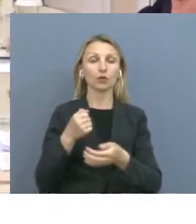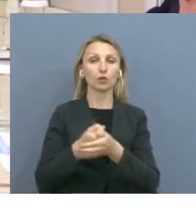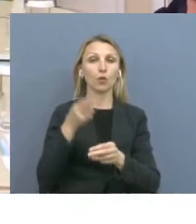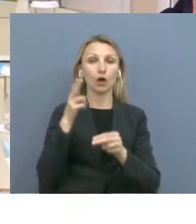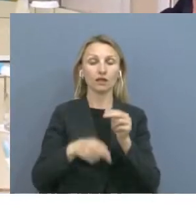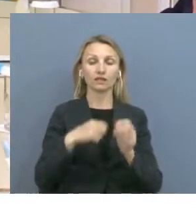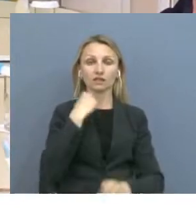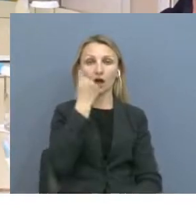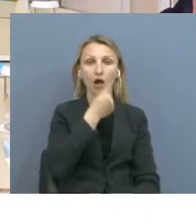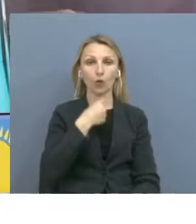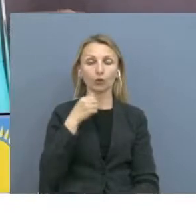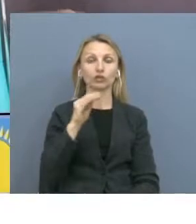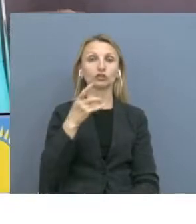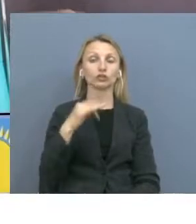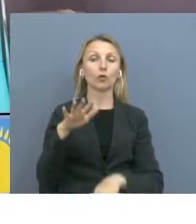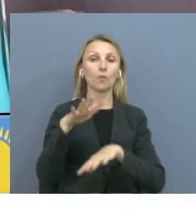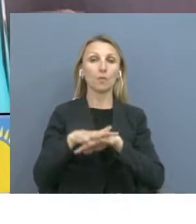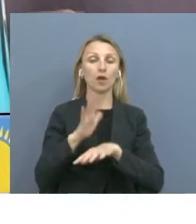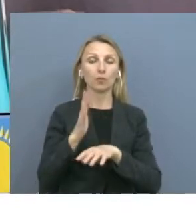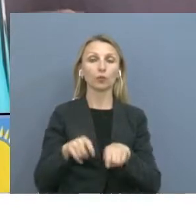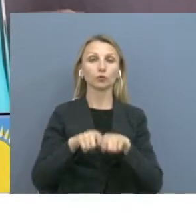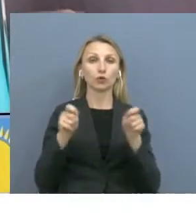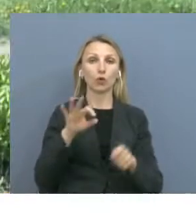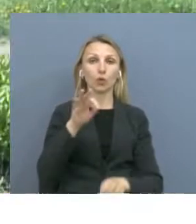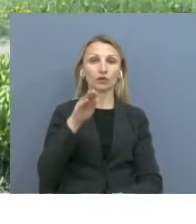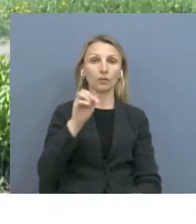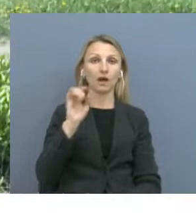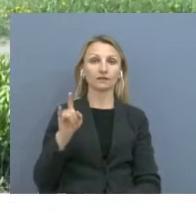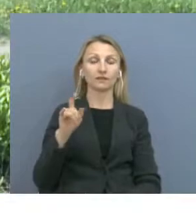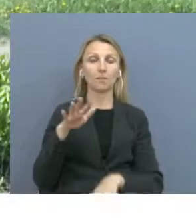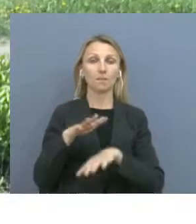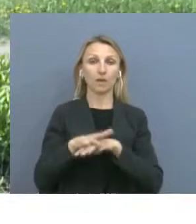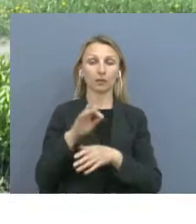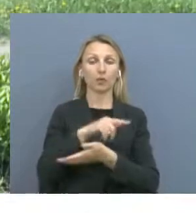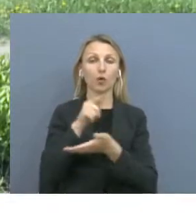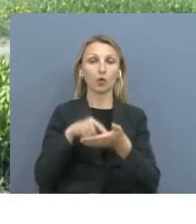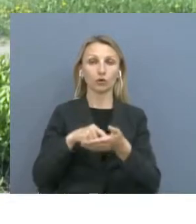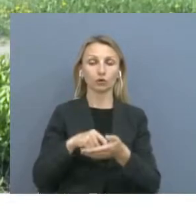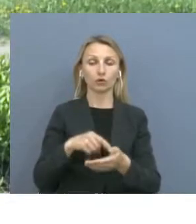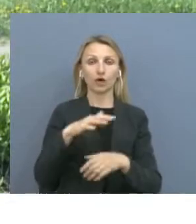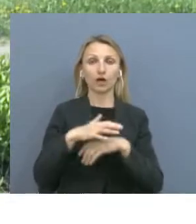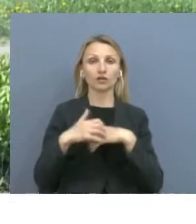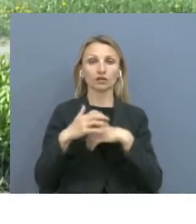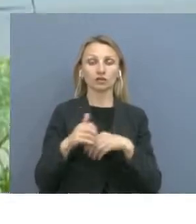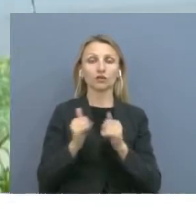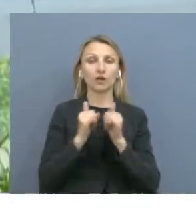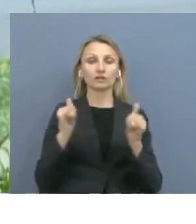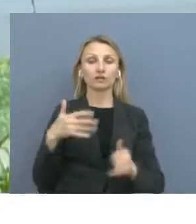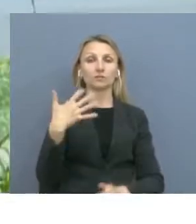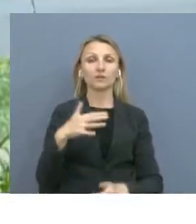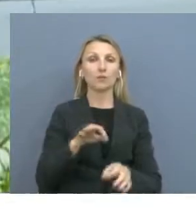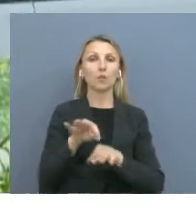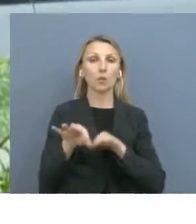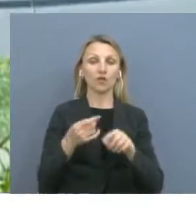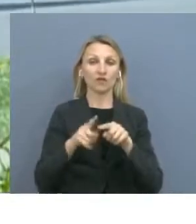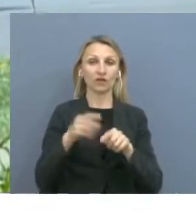года на базе жилстрой Сбербанка будет создан Отбасыбанк. По городу Кокшетау запланирована реализация более 50 проектов. На эти цели